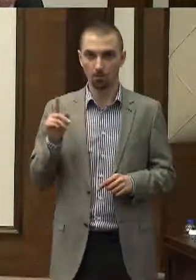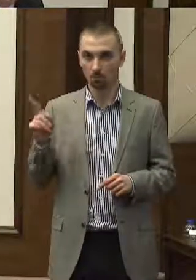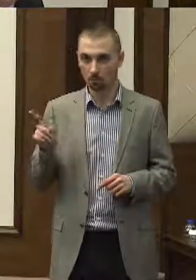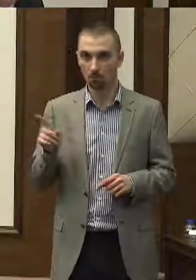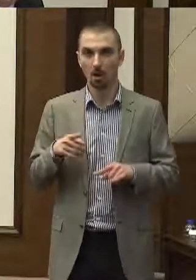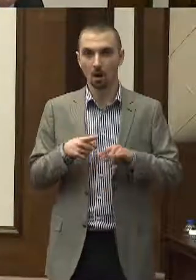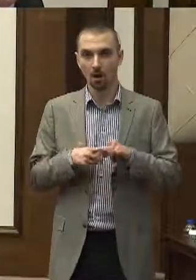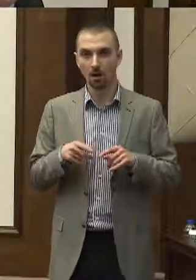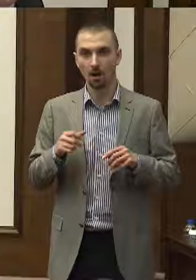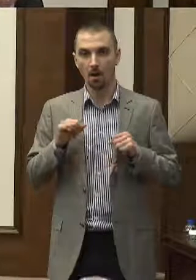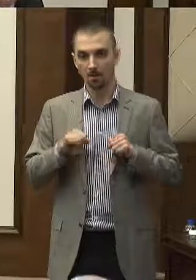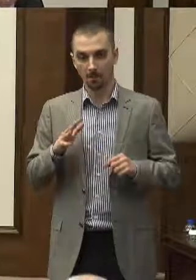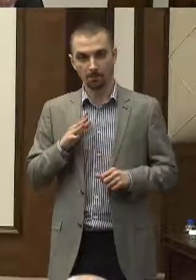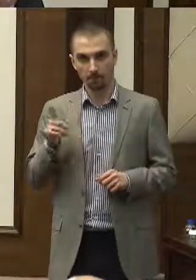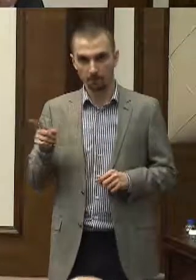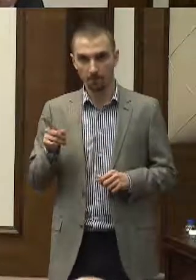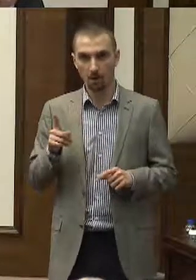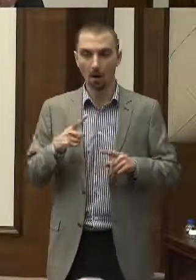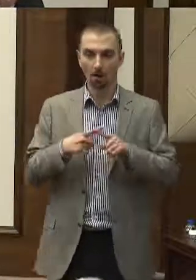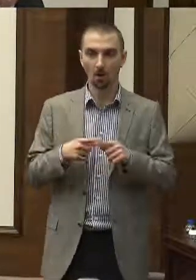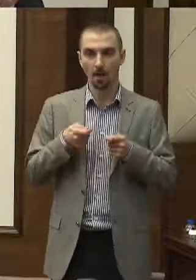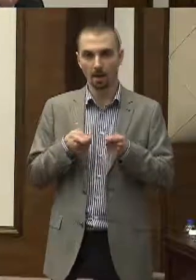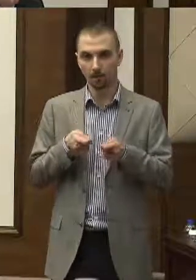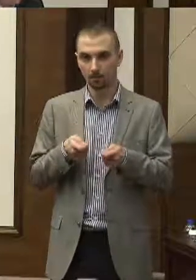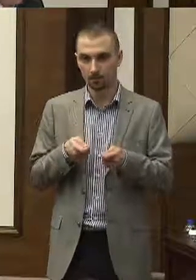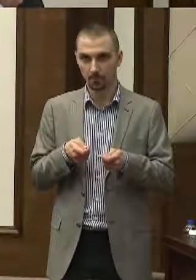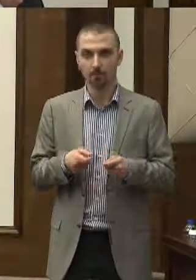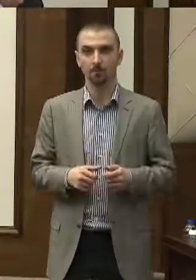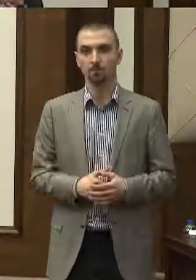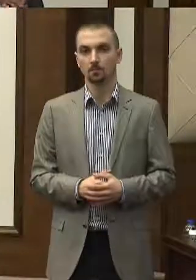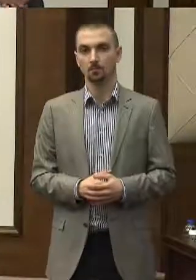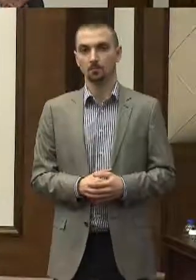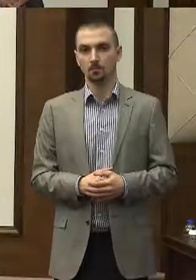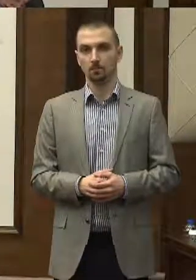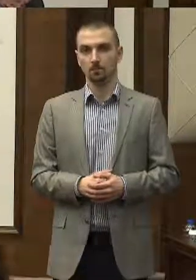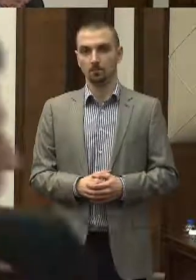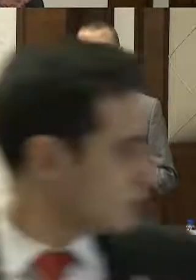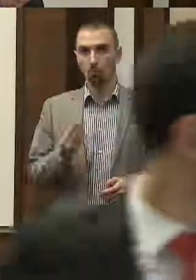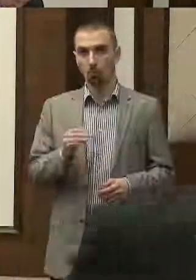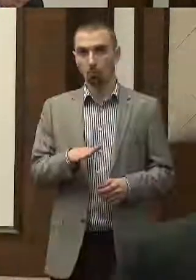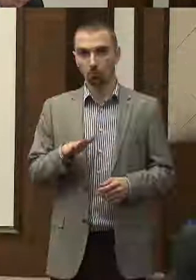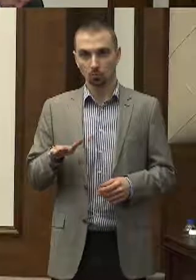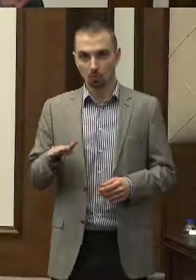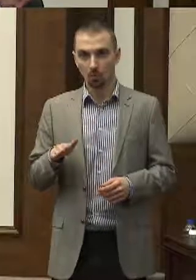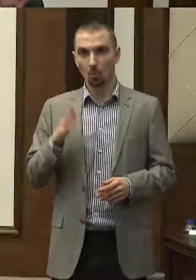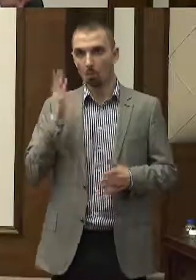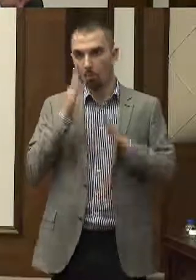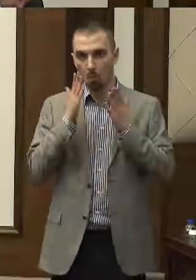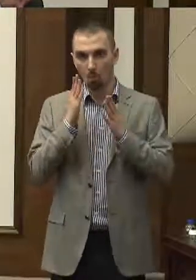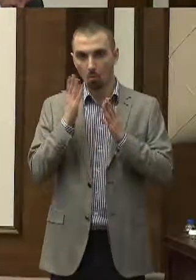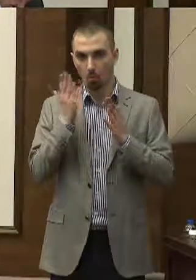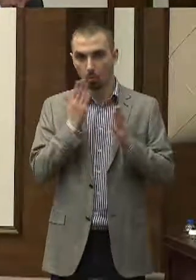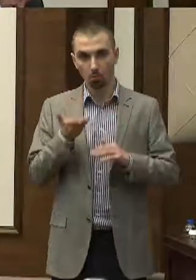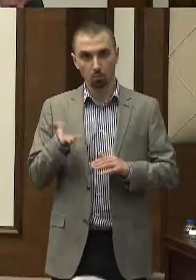Halk Akademisi'ne bağlı örgün eğitim. Örgün eğitim dediğimiz zaman çocukların okuldan